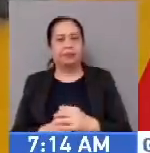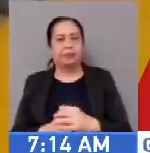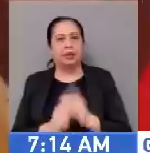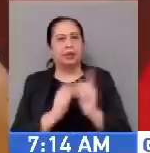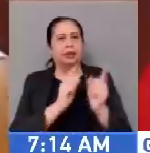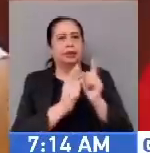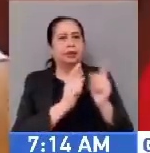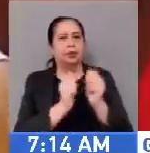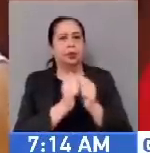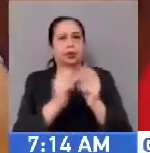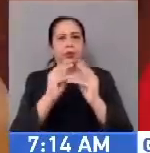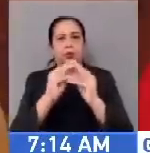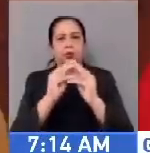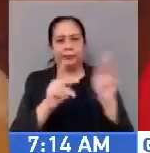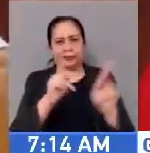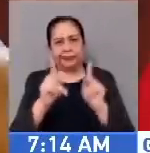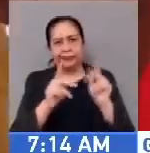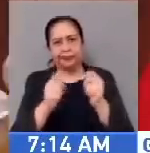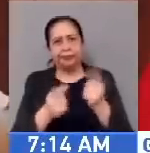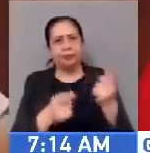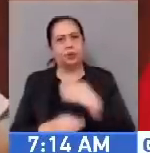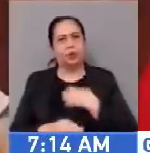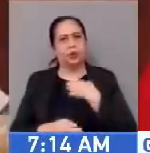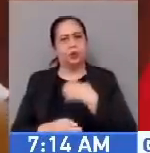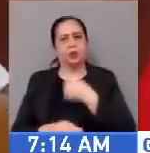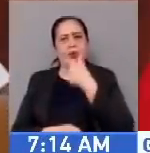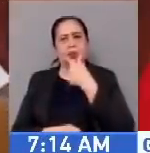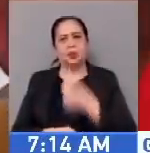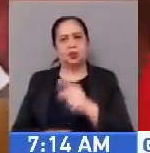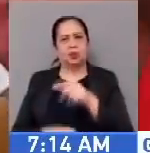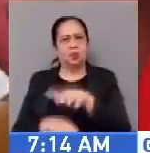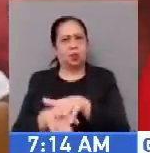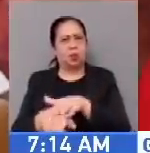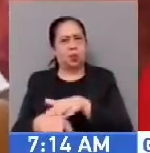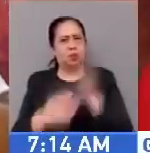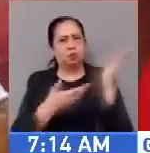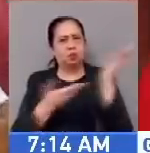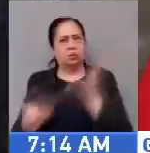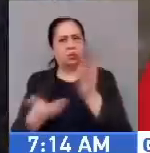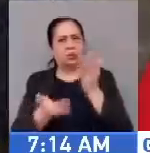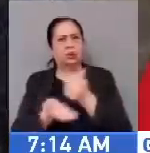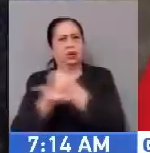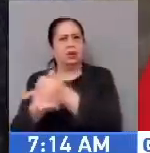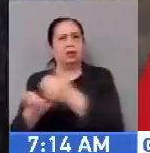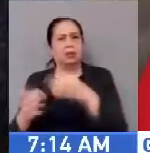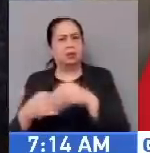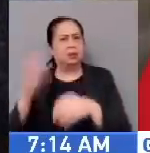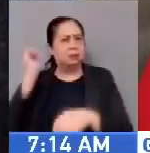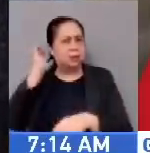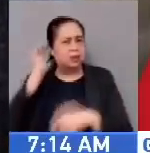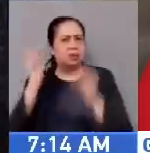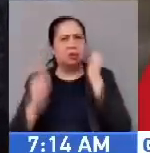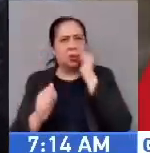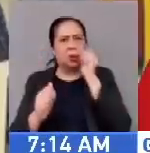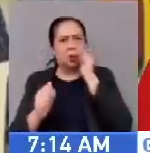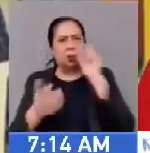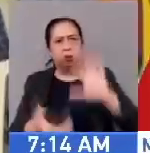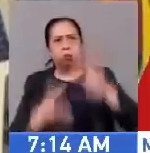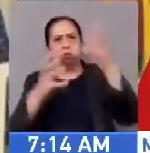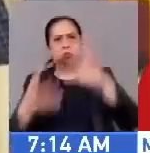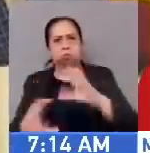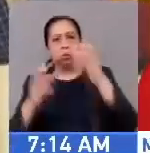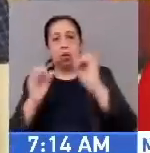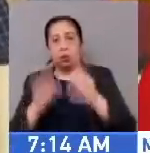Muslim. Inireklamo ni Mangundato ang mabagal na pagdating ng tulong sa Mindanao tuwing may kalamidad. Sakali raw manalo, gagawin